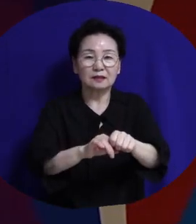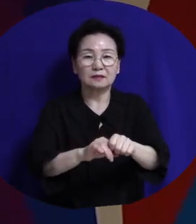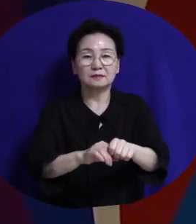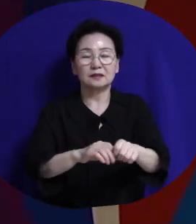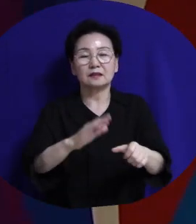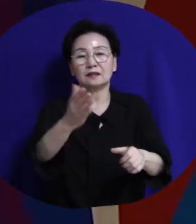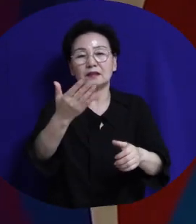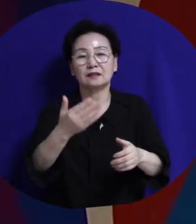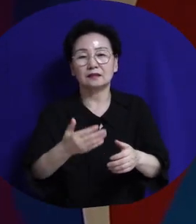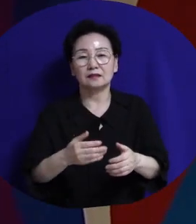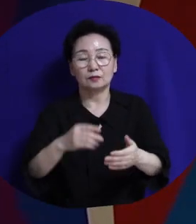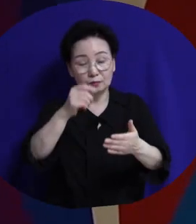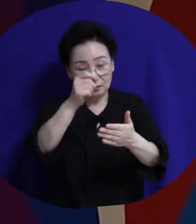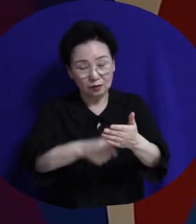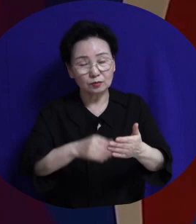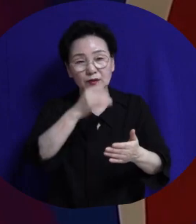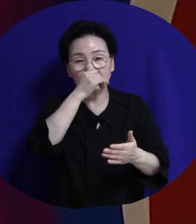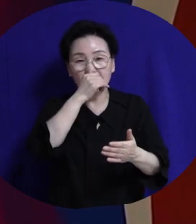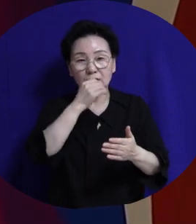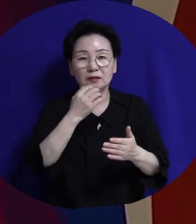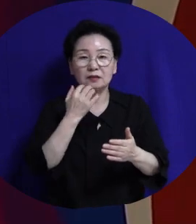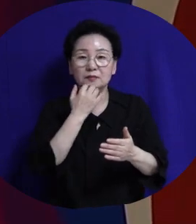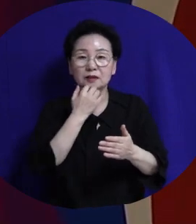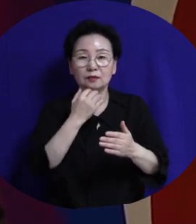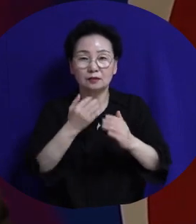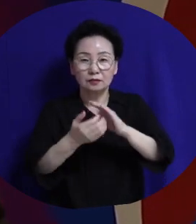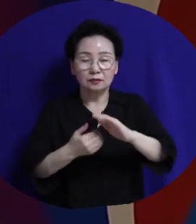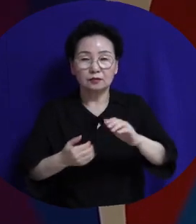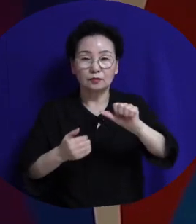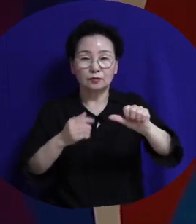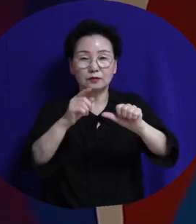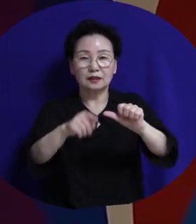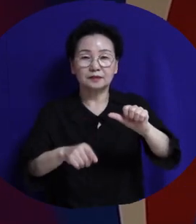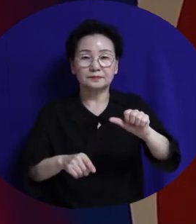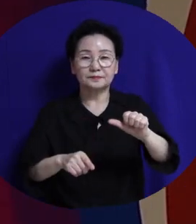된다. 베드로전서 5장